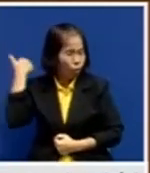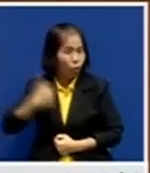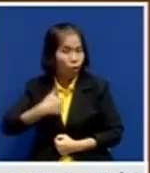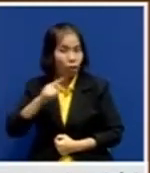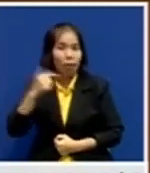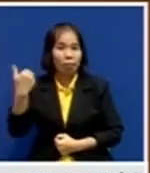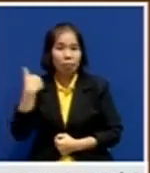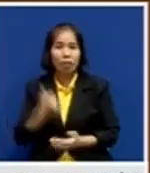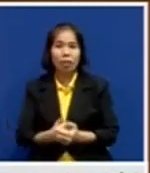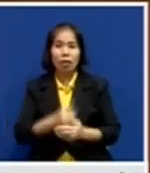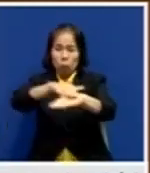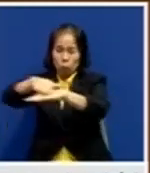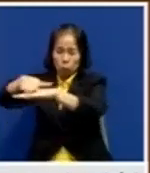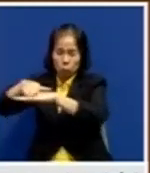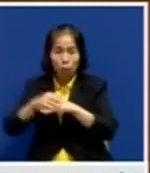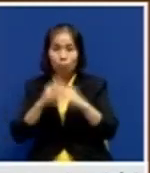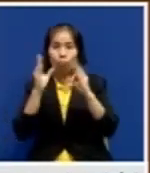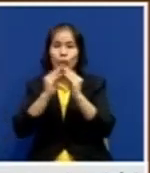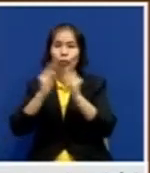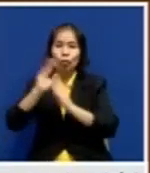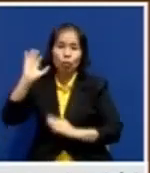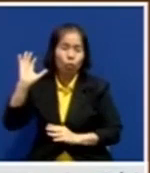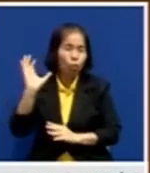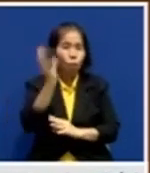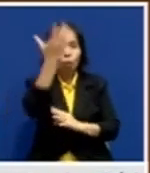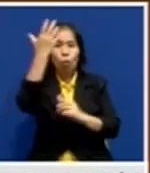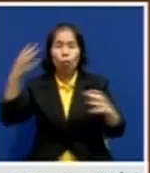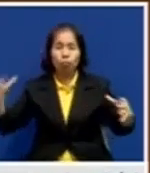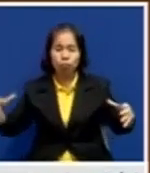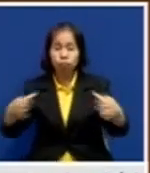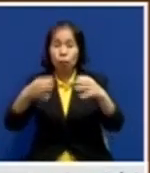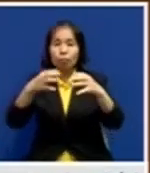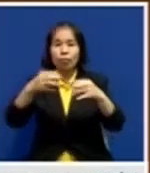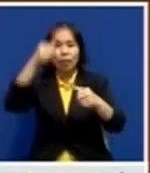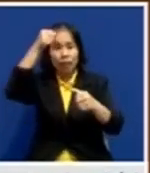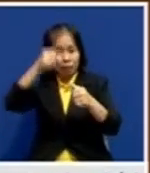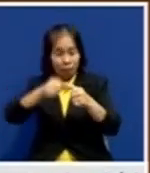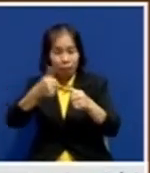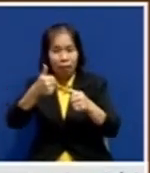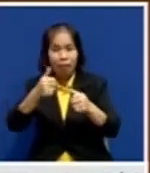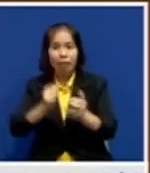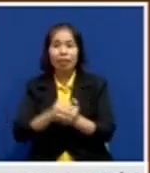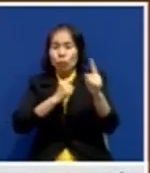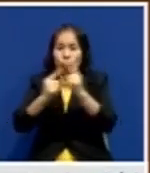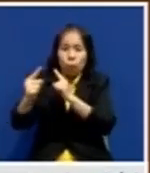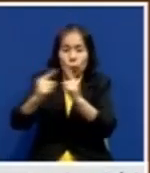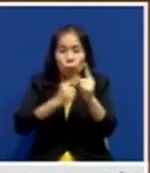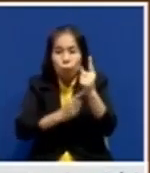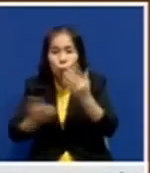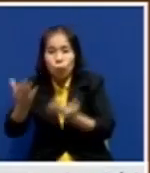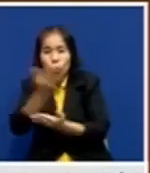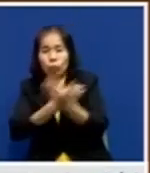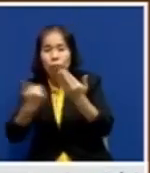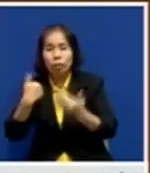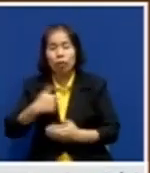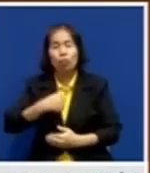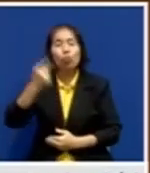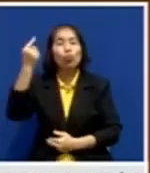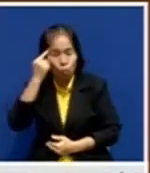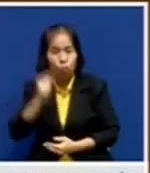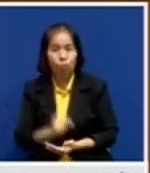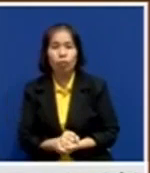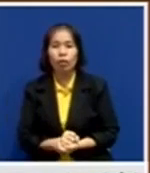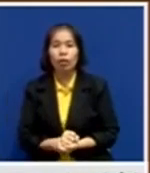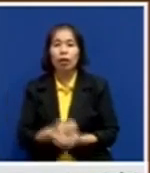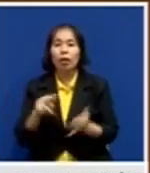การเรียกประชุมทูตทั่วโลกมาที่ตึกในนารีสโมสรเนี่ยเพราะต้องการลงทุนในเมกะโปรเจกต์เพราะเรารู้ว่าเราล้าหลังไปม